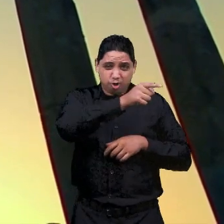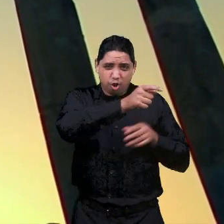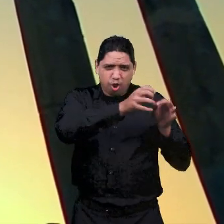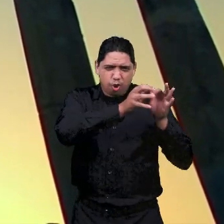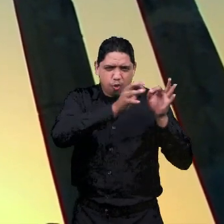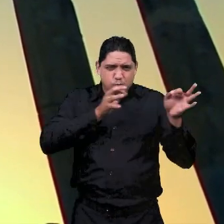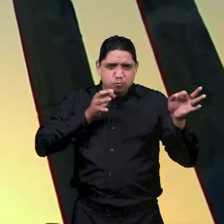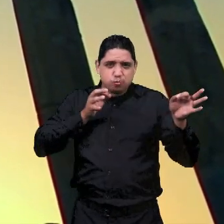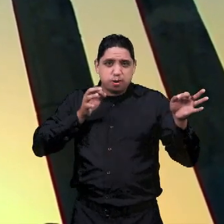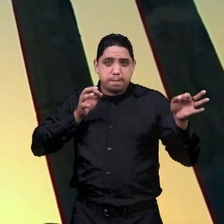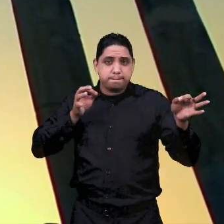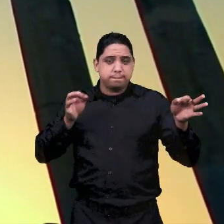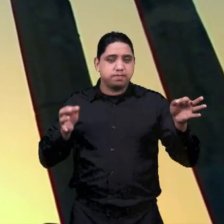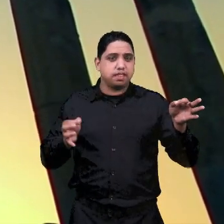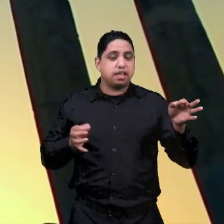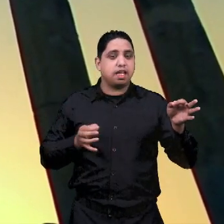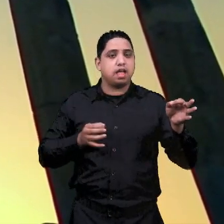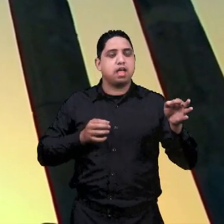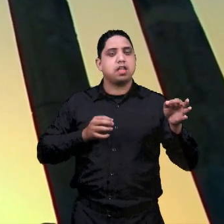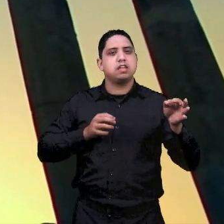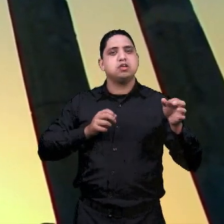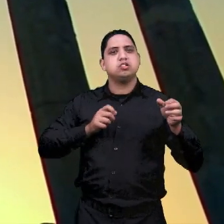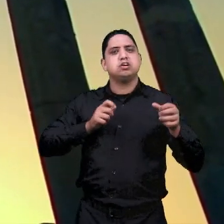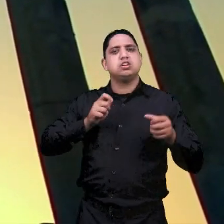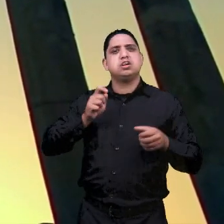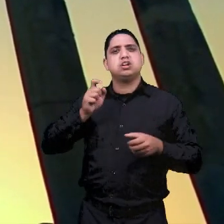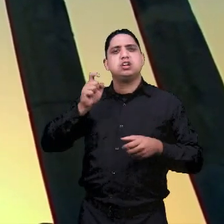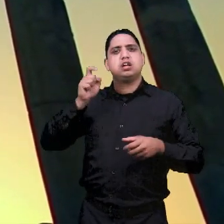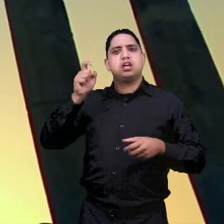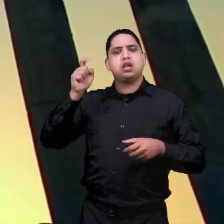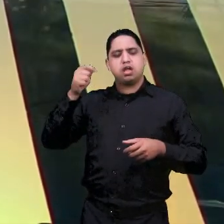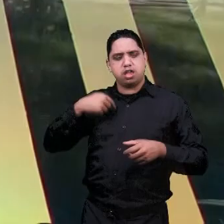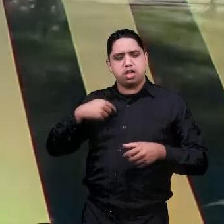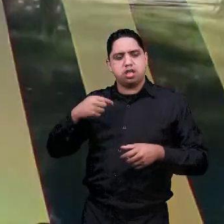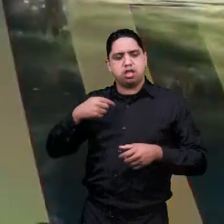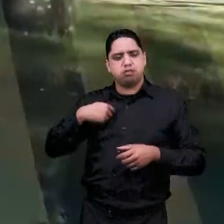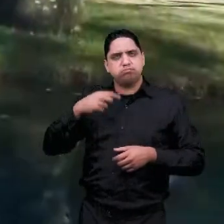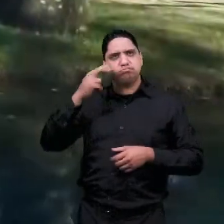d'un exil si lointain, ma terre, je vais chanter.